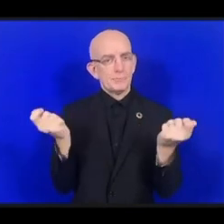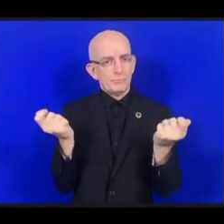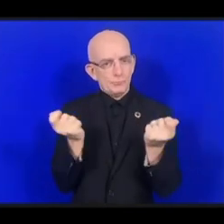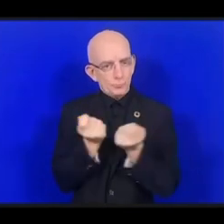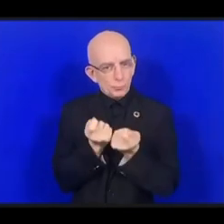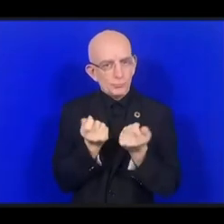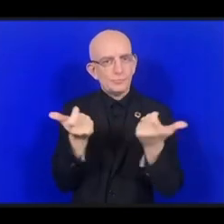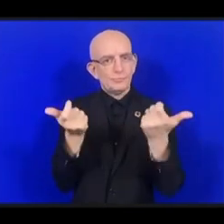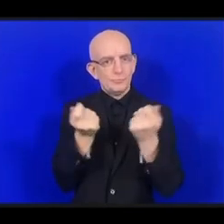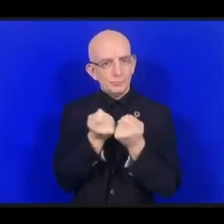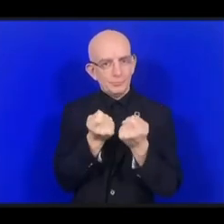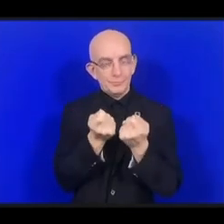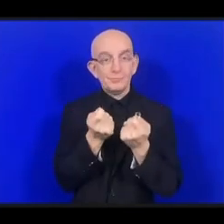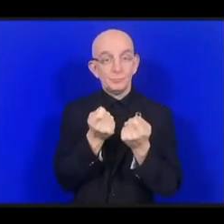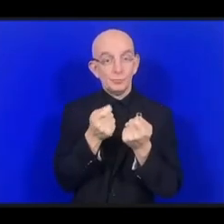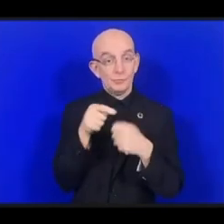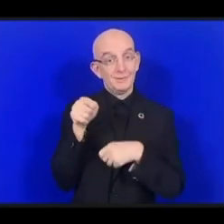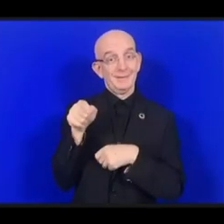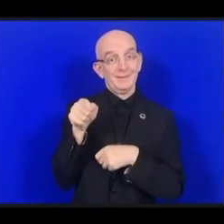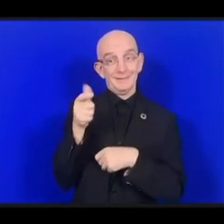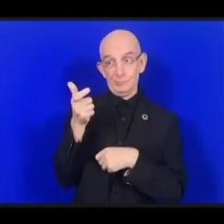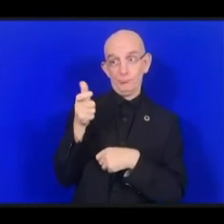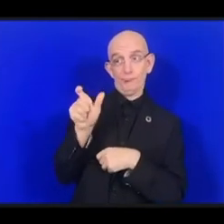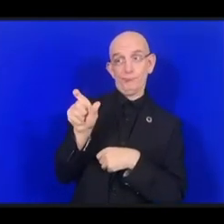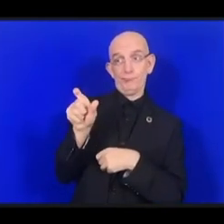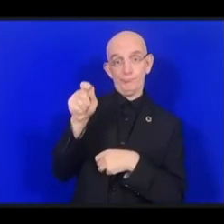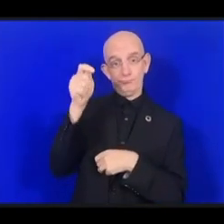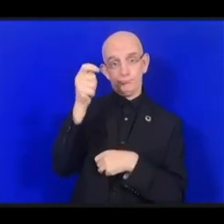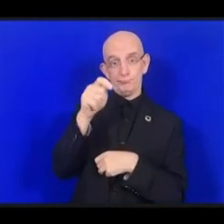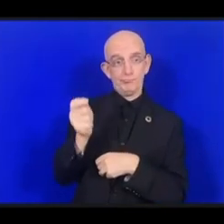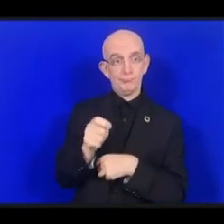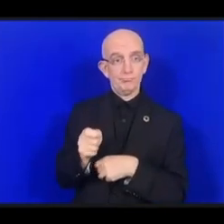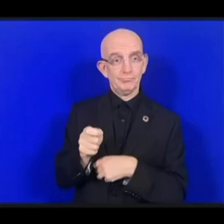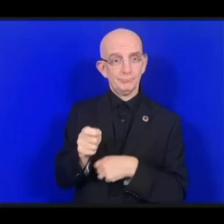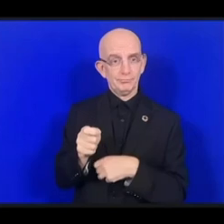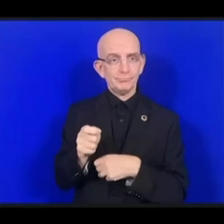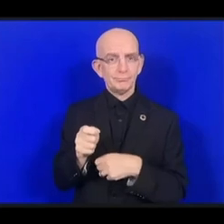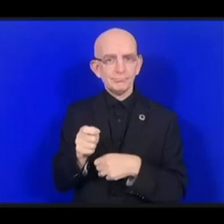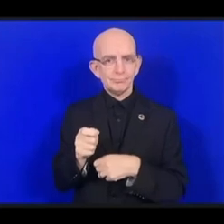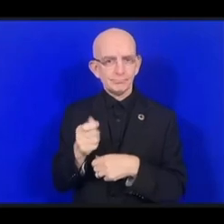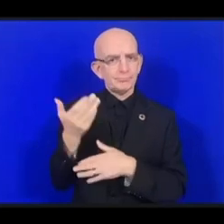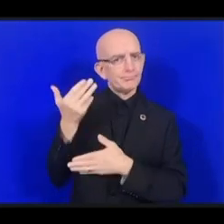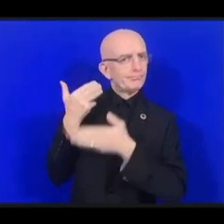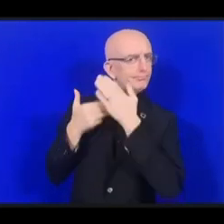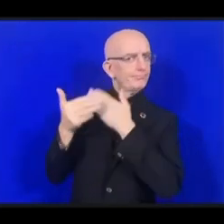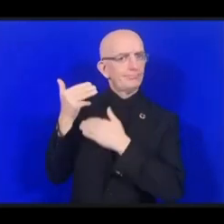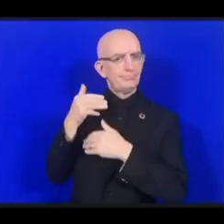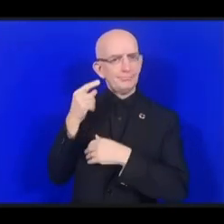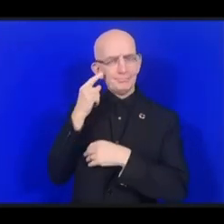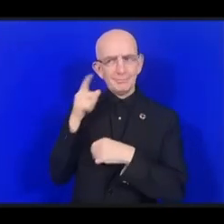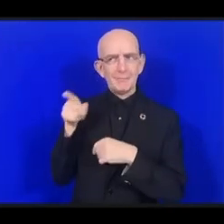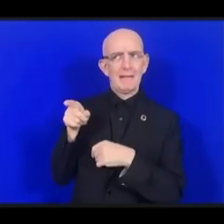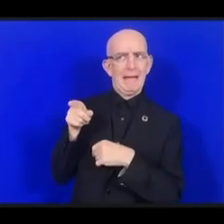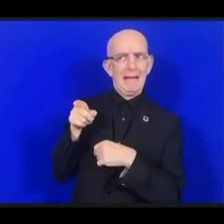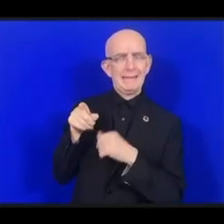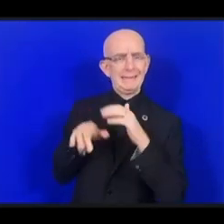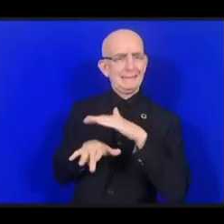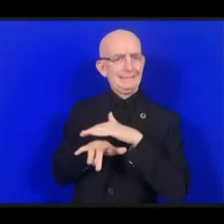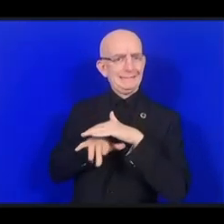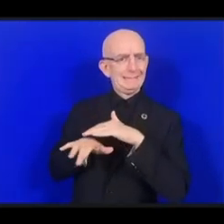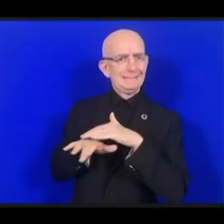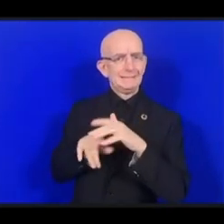束縛するというえあまりえ良くない印象の言葉のように